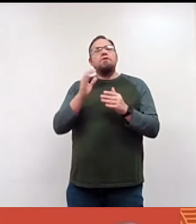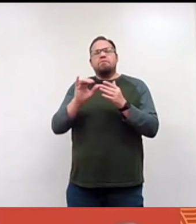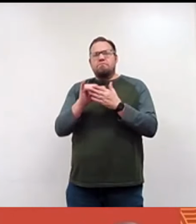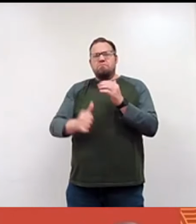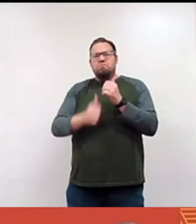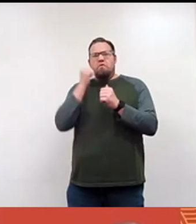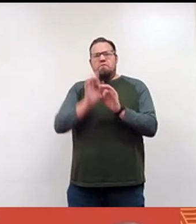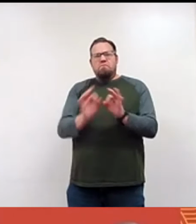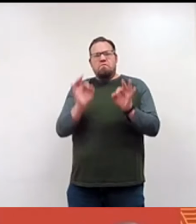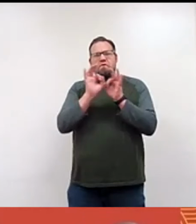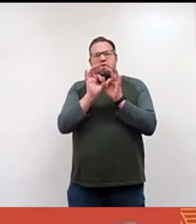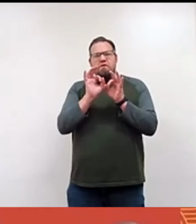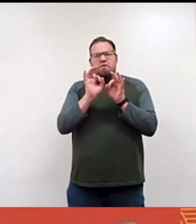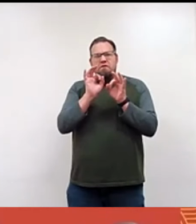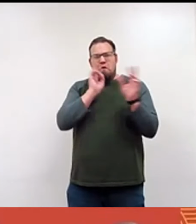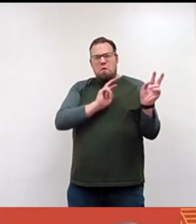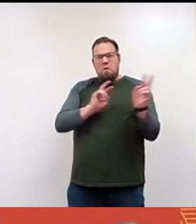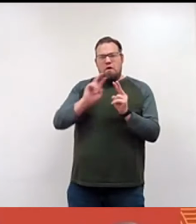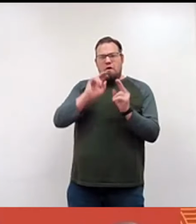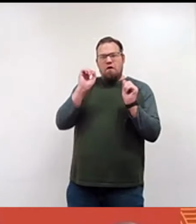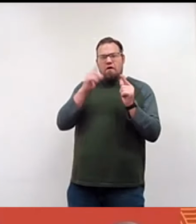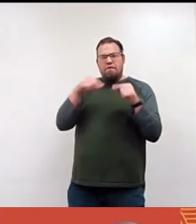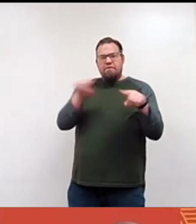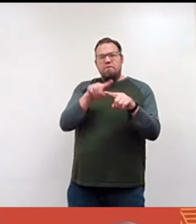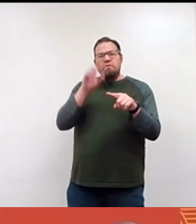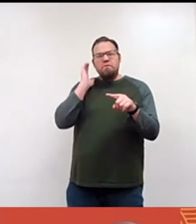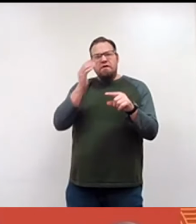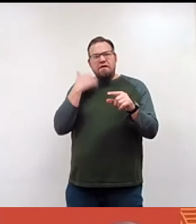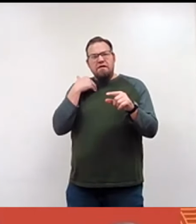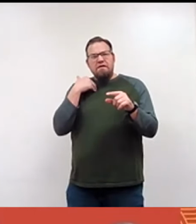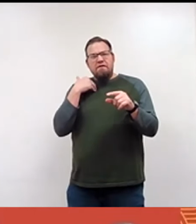فقالت المعلمة إنه اسم قوي